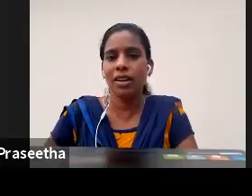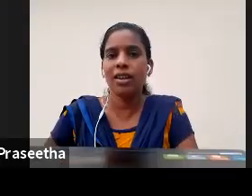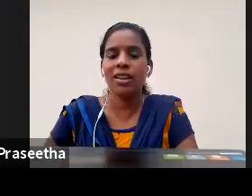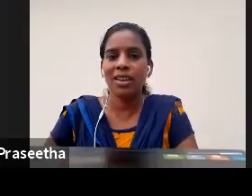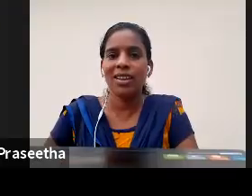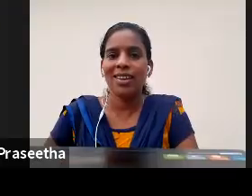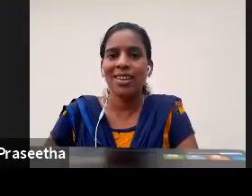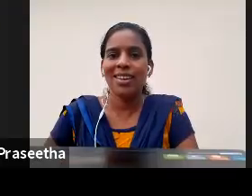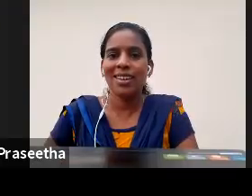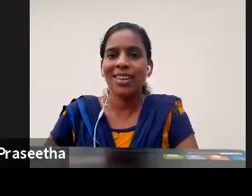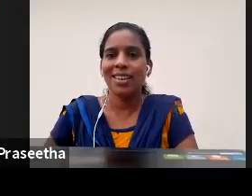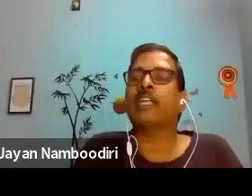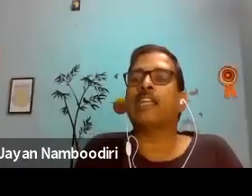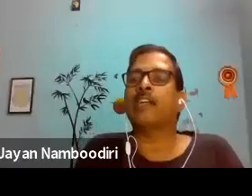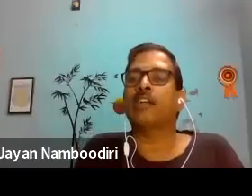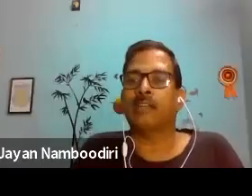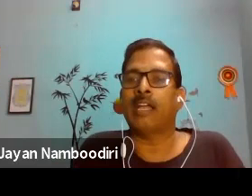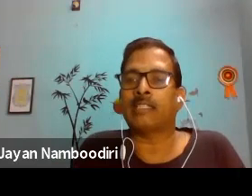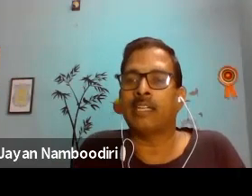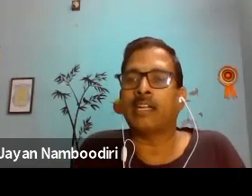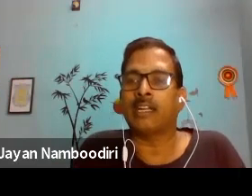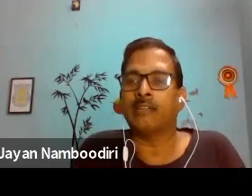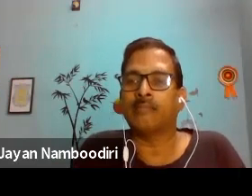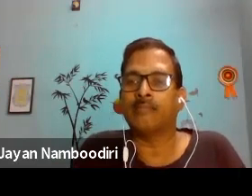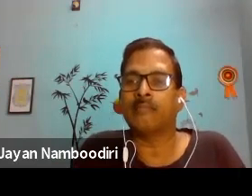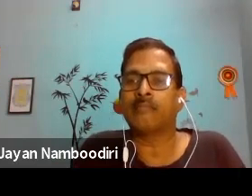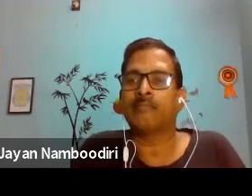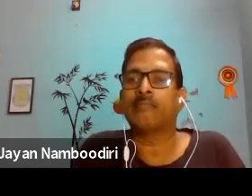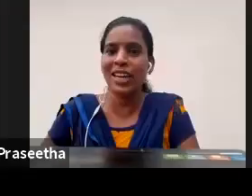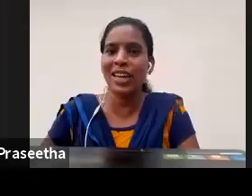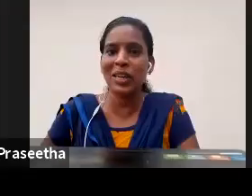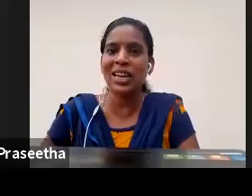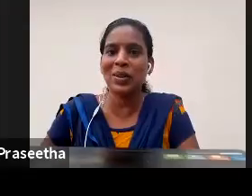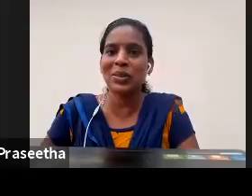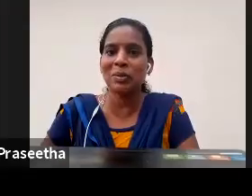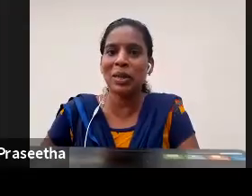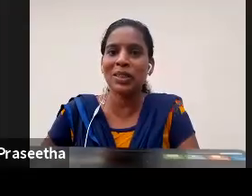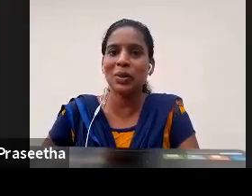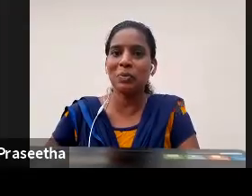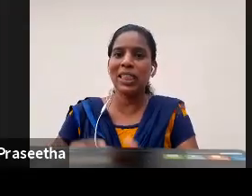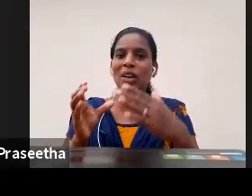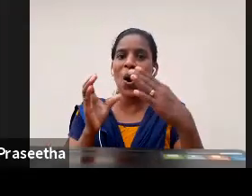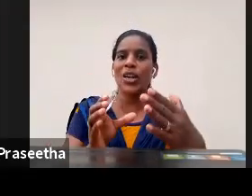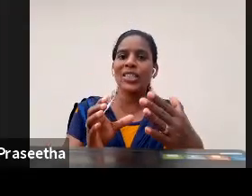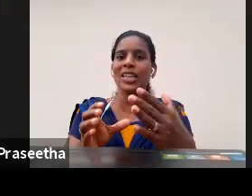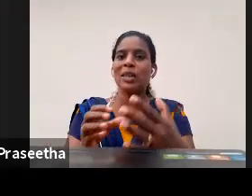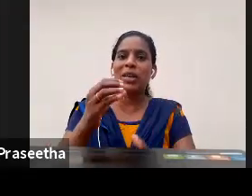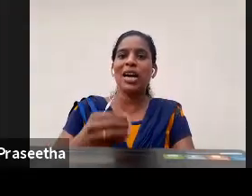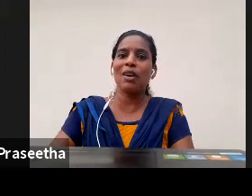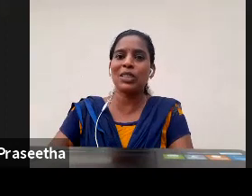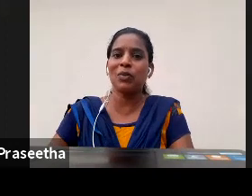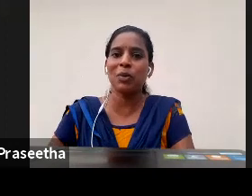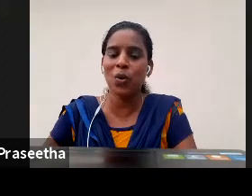അവിടെ മുഴുവൻ സെക്കൻഡറി ലാംഗ്വേജ് ആണ് ഉപയോഗിക്കുന്നത്, ഓൾട്ടർനേറ്റീവ് ലാംഗ്വേജ്. അതാണ് ഞാൻ നേരത്തെ പറഞ്ഞ ഓൾട്ടർനേറ്റീവ് സൈൻ ലാംഗ്വേജ് എന്ന് പറയുന്നത്. ഒരു പ്രത്യേക കോണ്ടെക്സ്റ്റിൽ